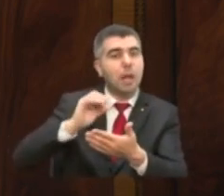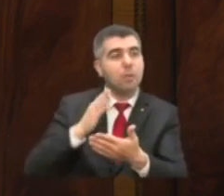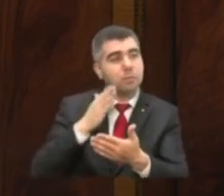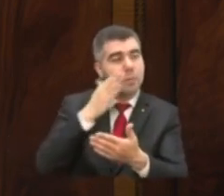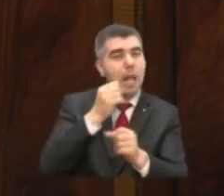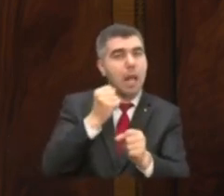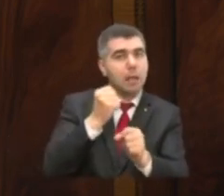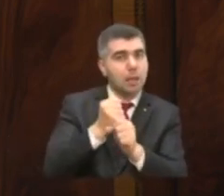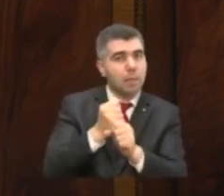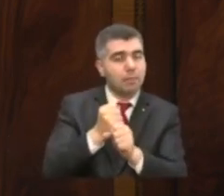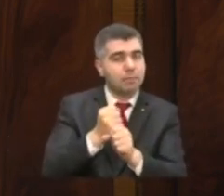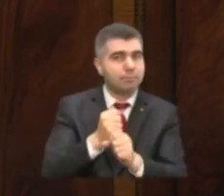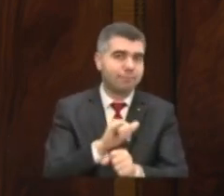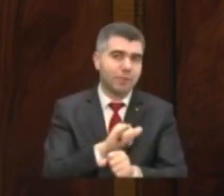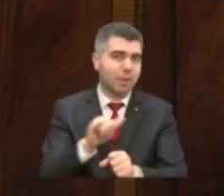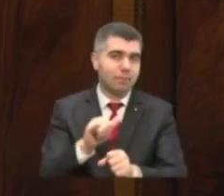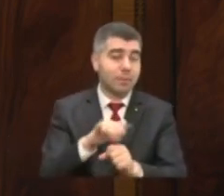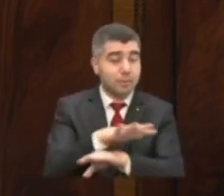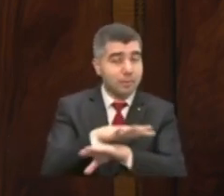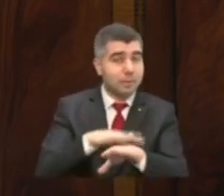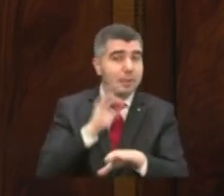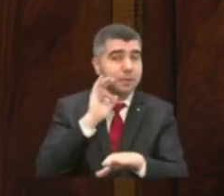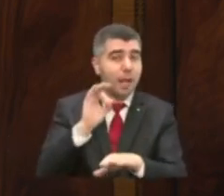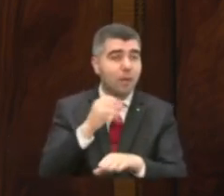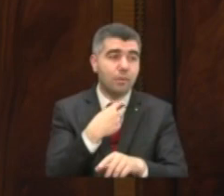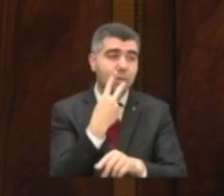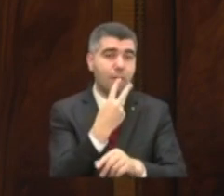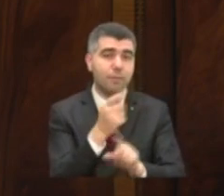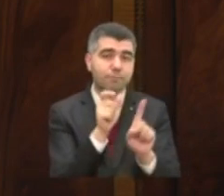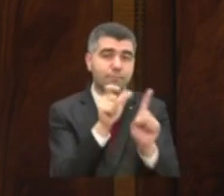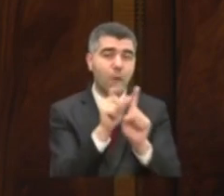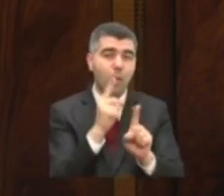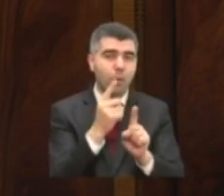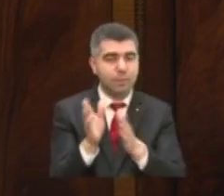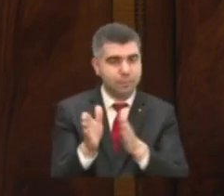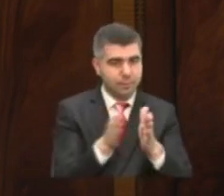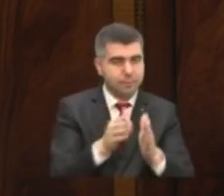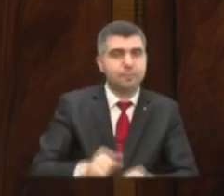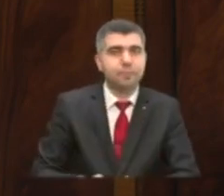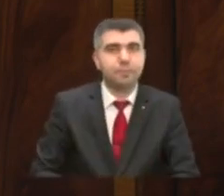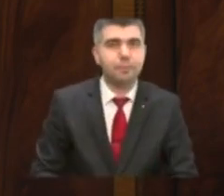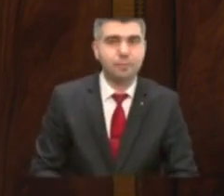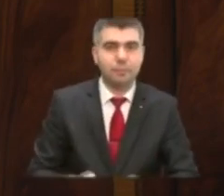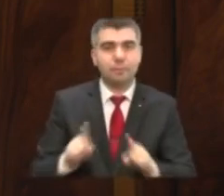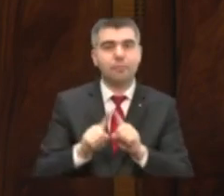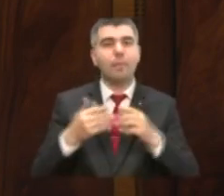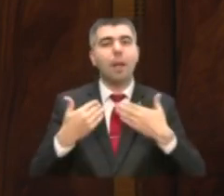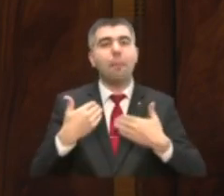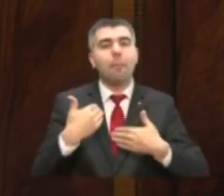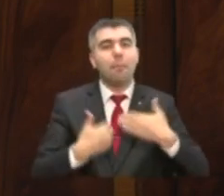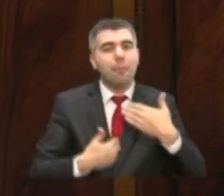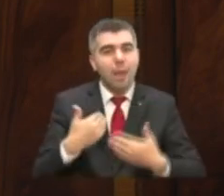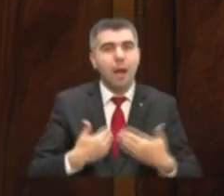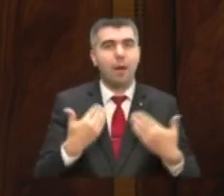وبالتالي هذه واحد المجموعة من الأمور اللي خصنا نطرقوا لها. فيما يتعلق بالإعاقة، سيد رئيس الحكومة، يجب